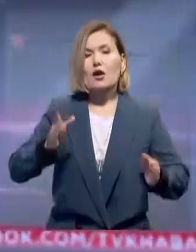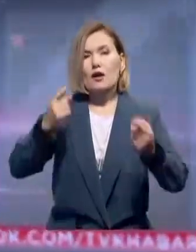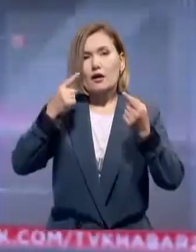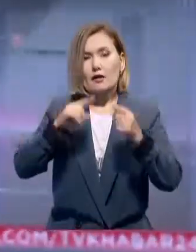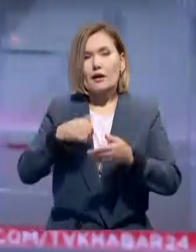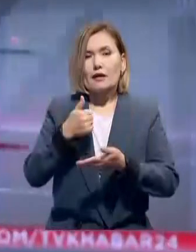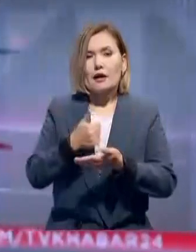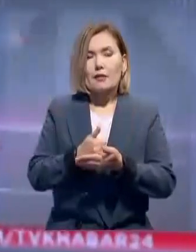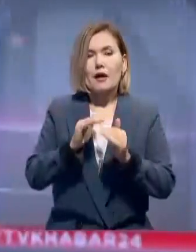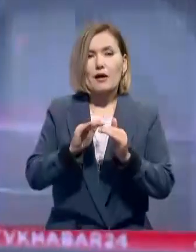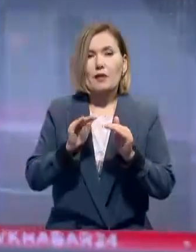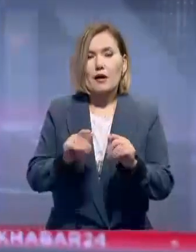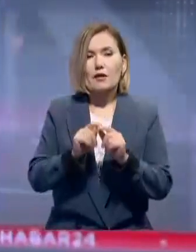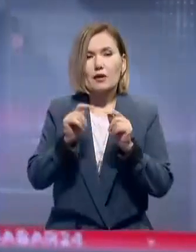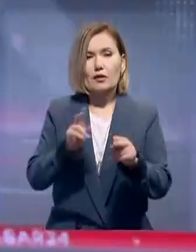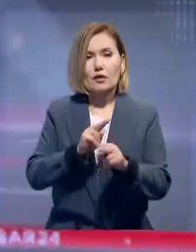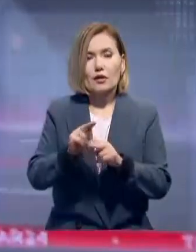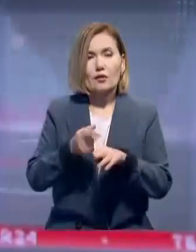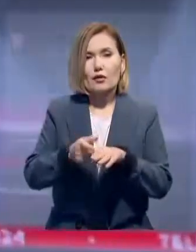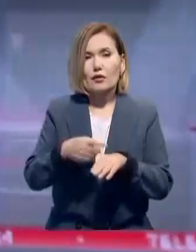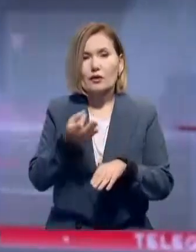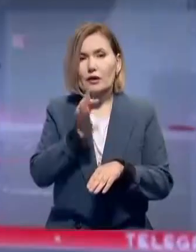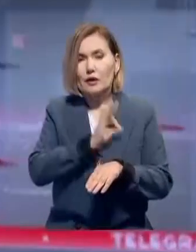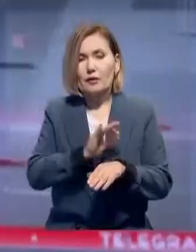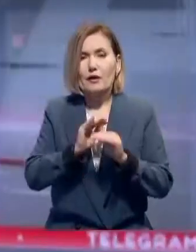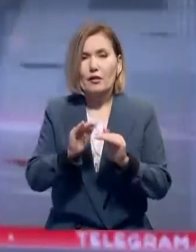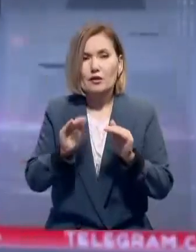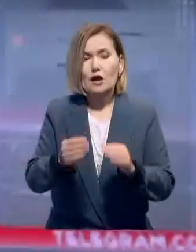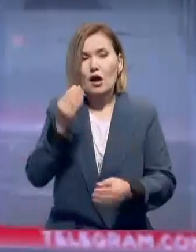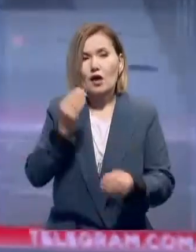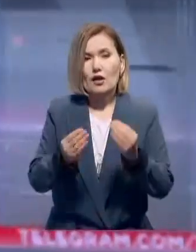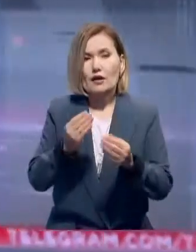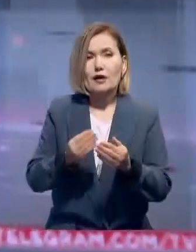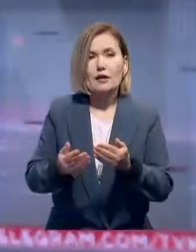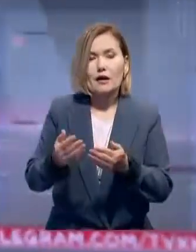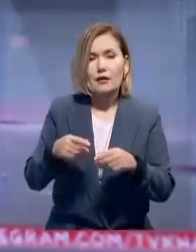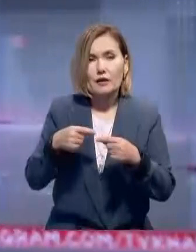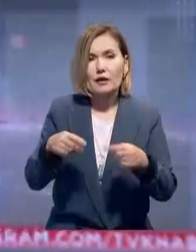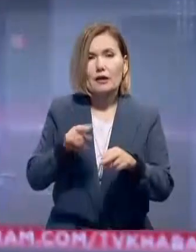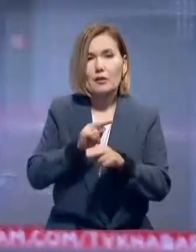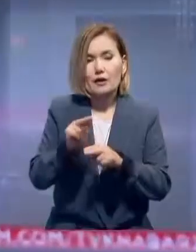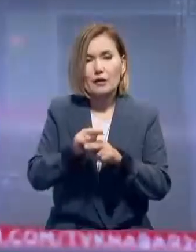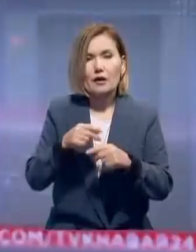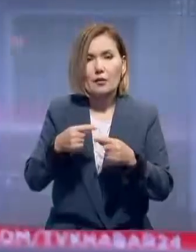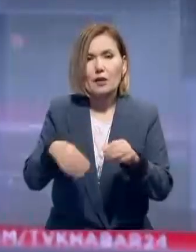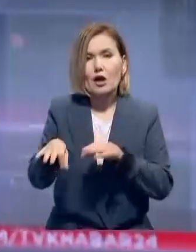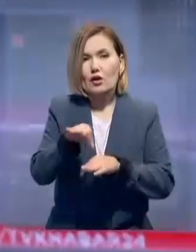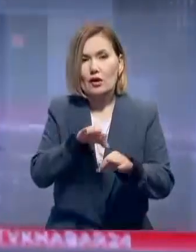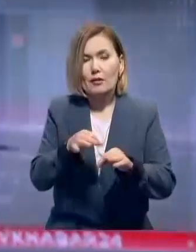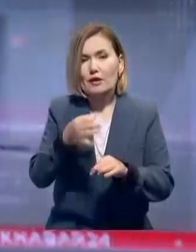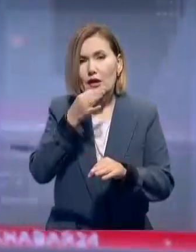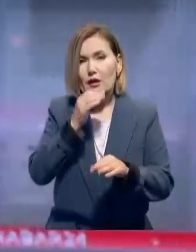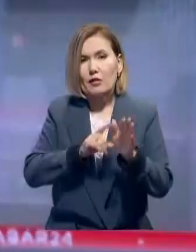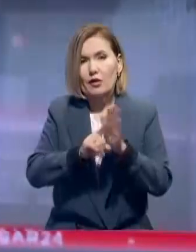Робототехниканың негізін балабақшадан бастап үйреткен тиімді. Яғни бүлдіршіндерді ойыншық жинақтар арқылы модельдеу мен жобалауға